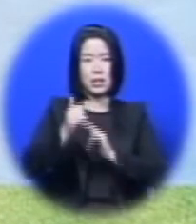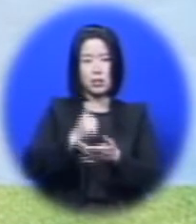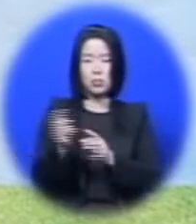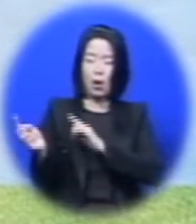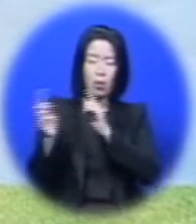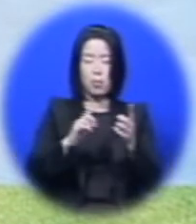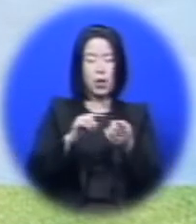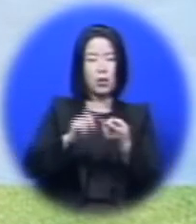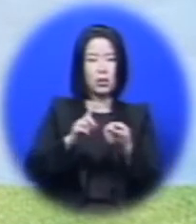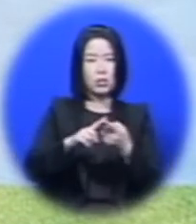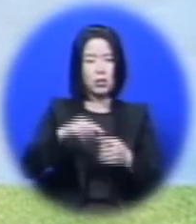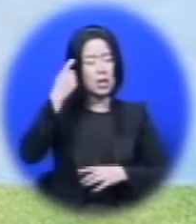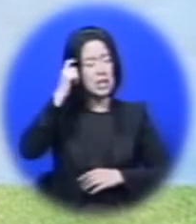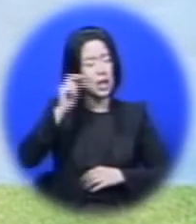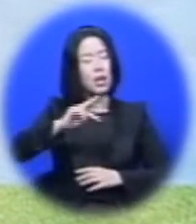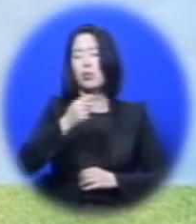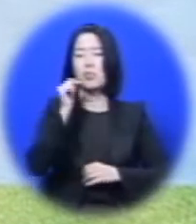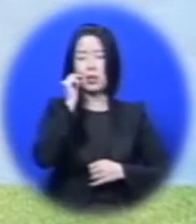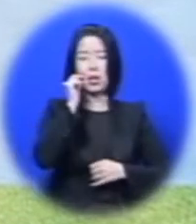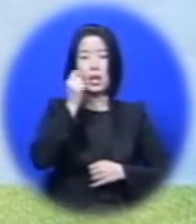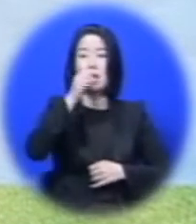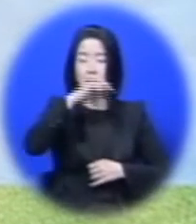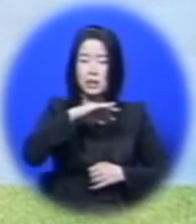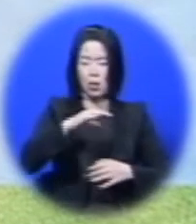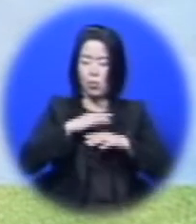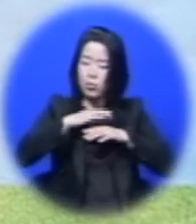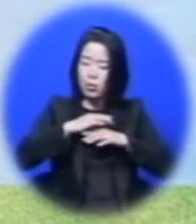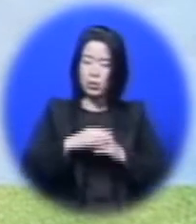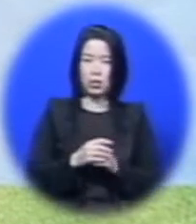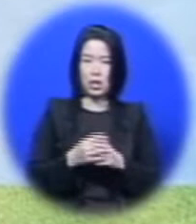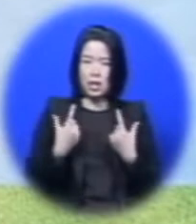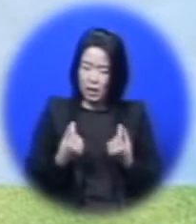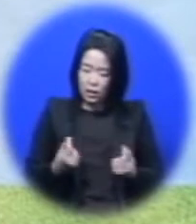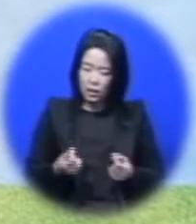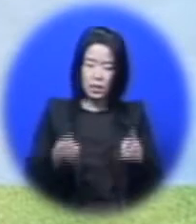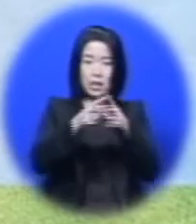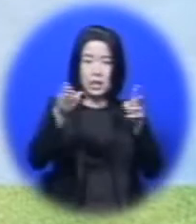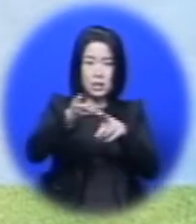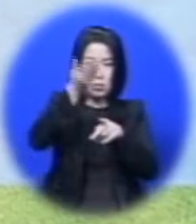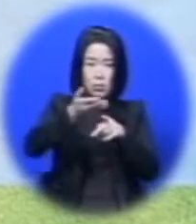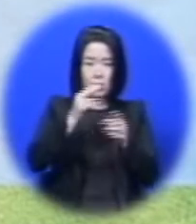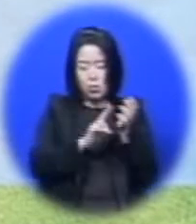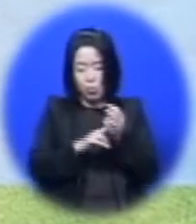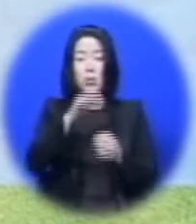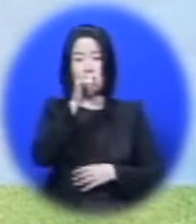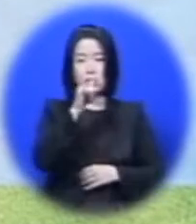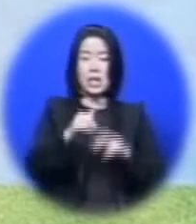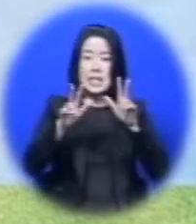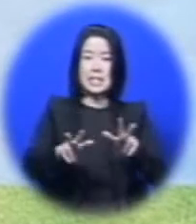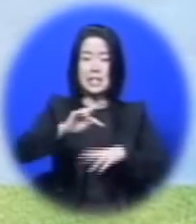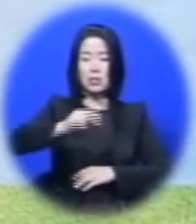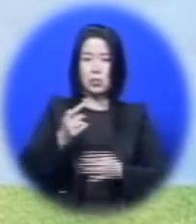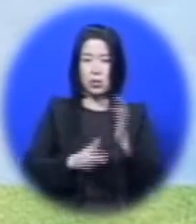것이라고는 상상도 못했습니다. 그냥 무서워서 여전히 다락방에 숨어 있었어요. 지금도